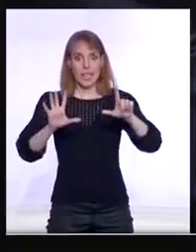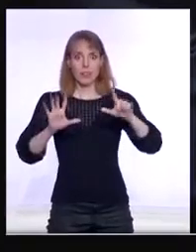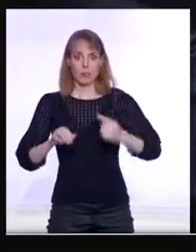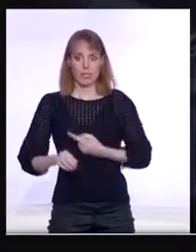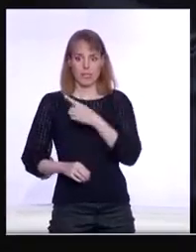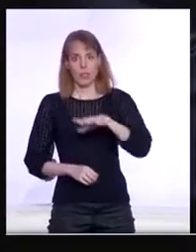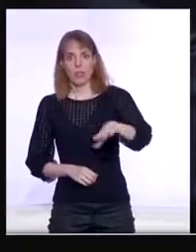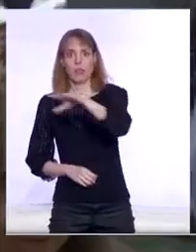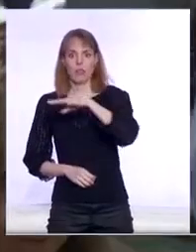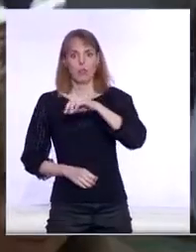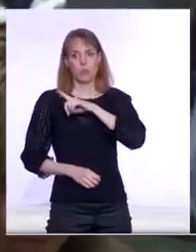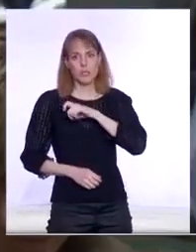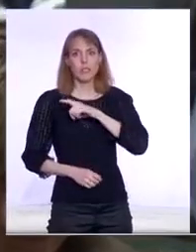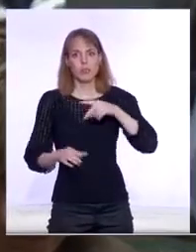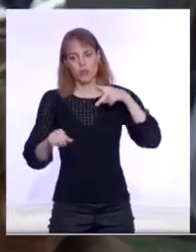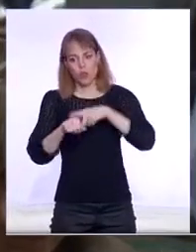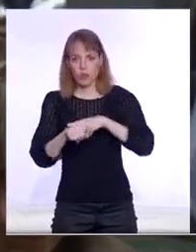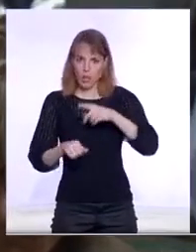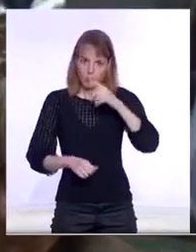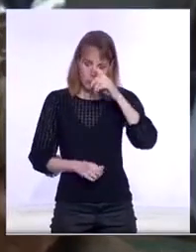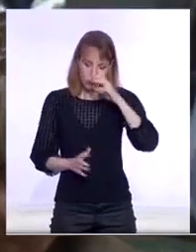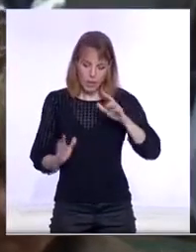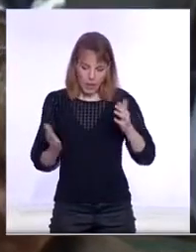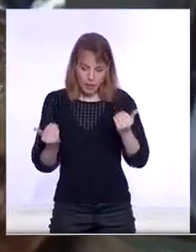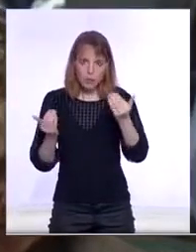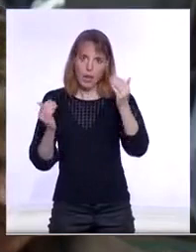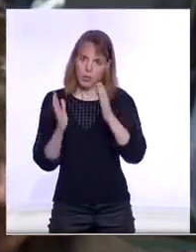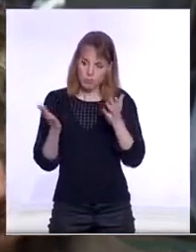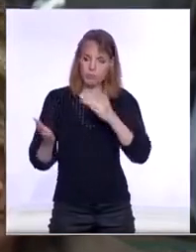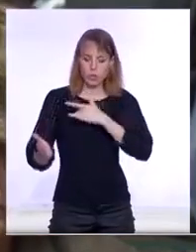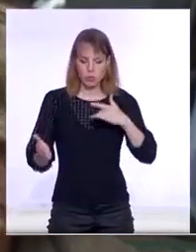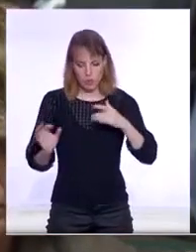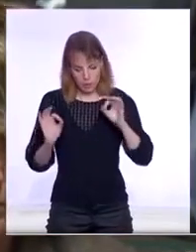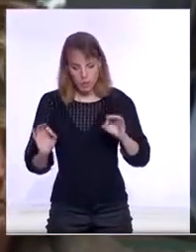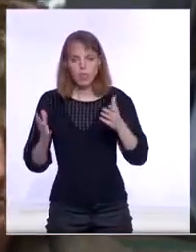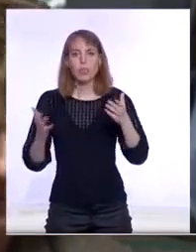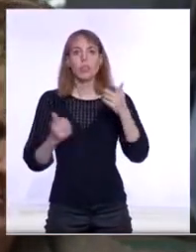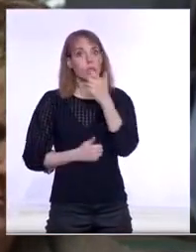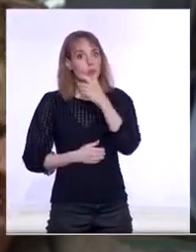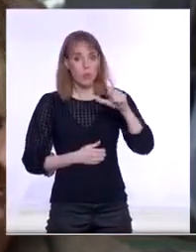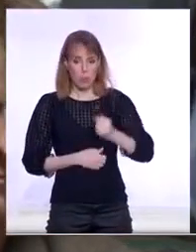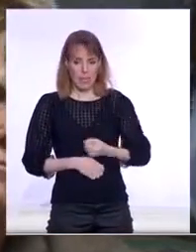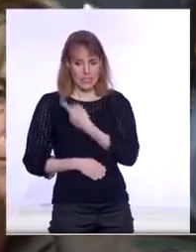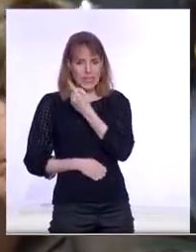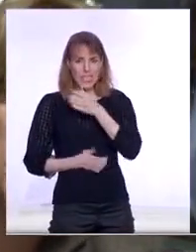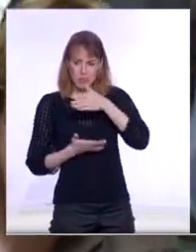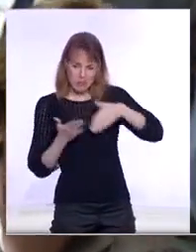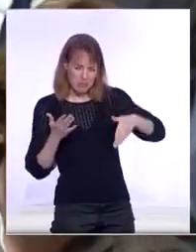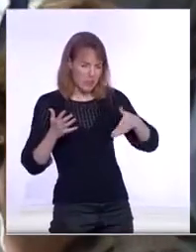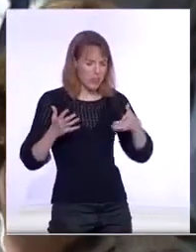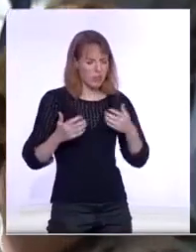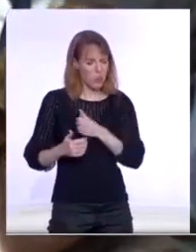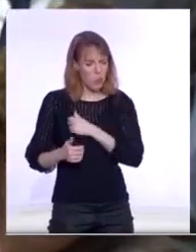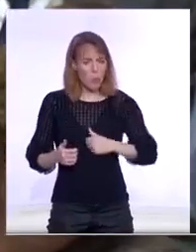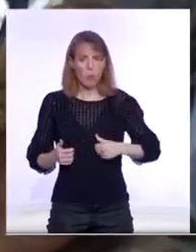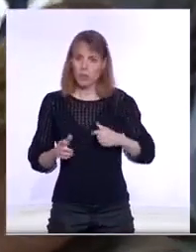les forces de l'ordre à qui nous souhaitons évidemment un prompt rétablissement. 200 blessés, dont certains mutilés, parmi les manifestants